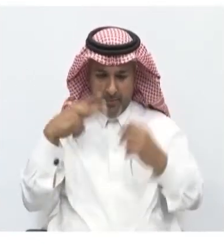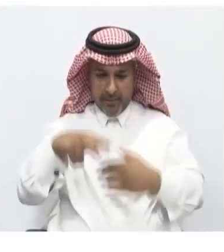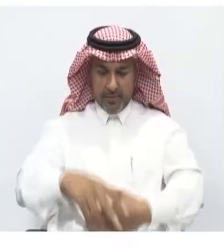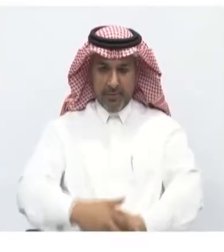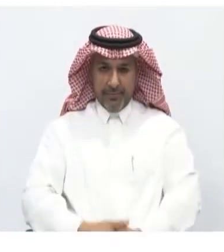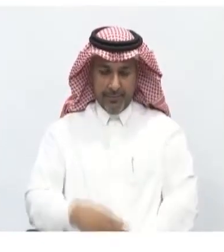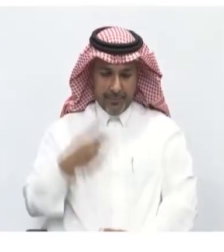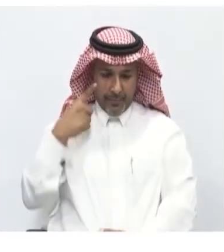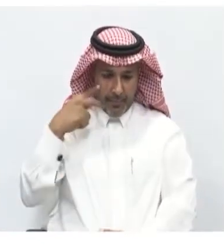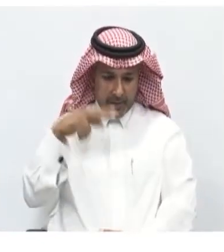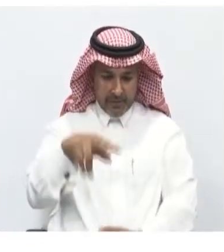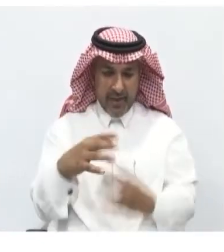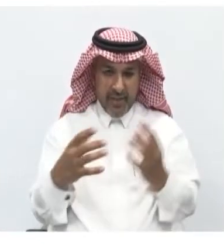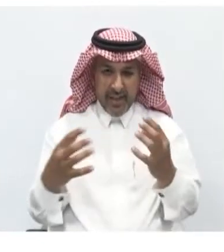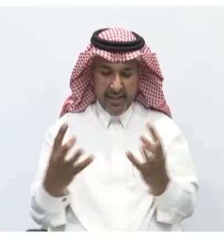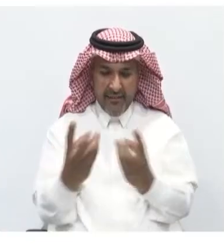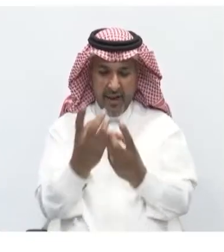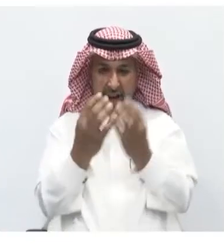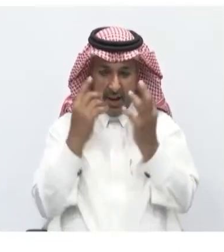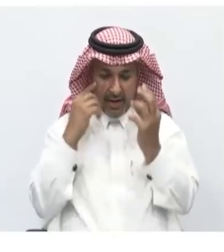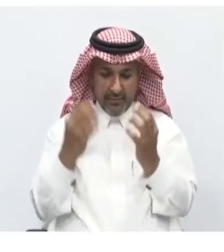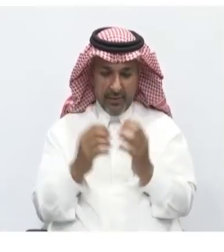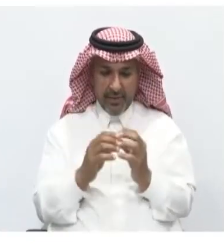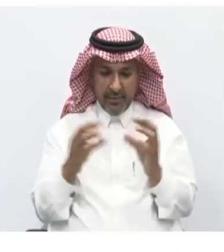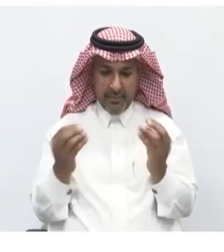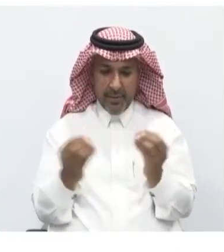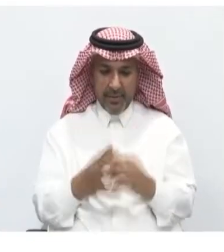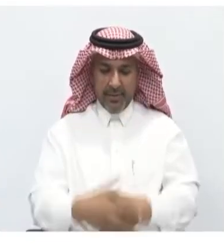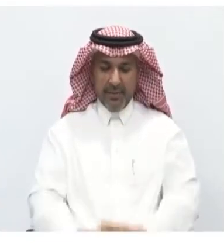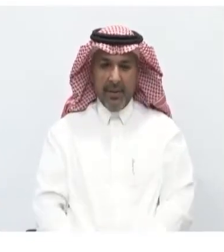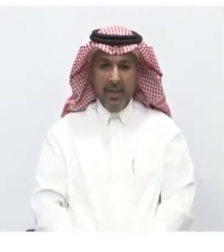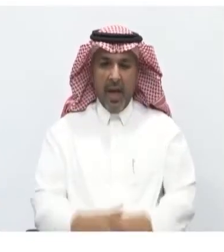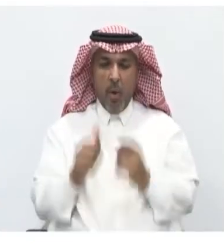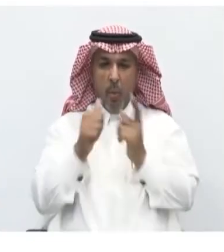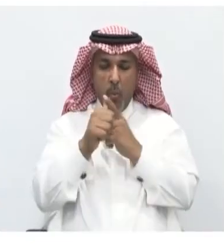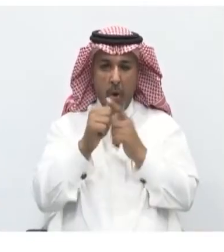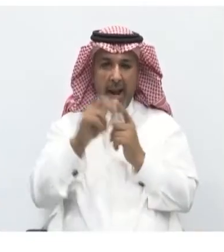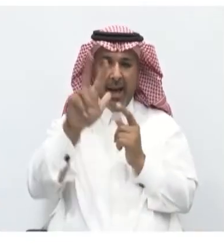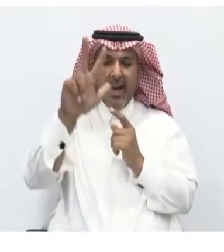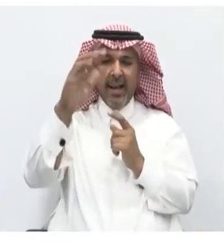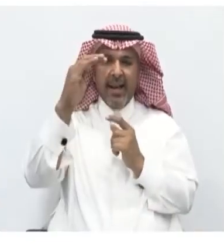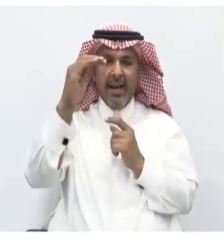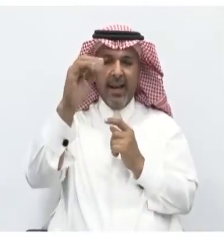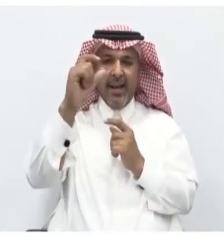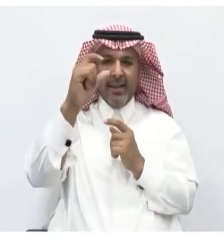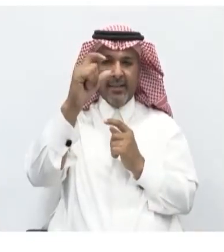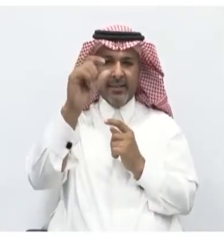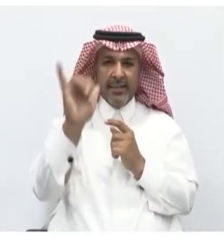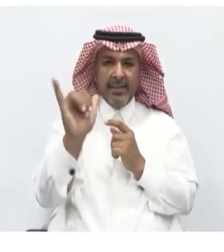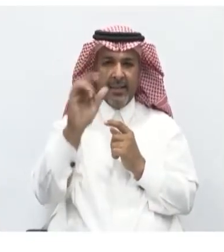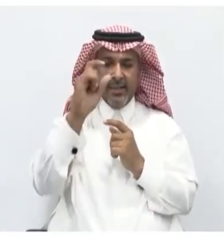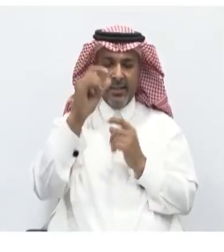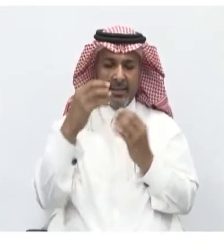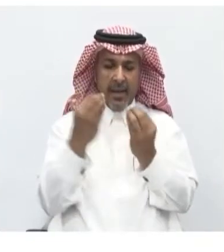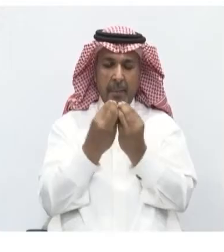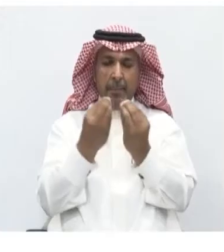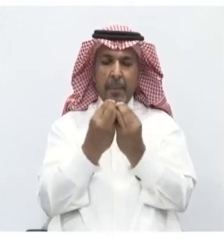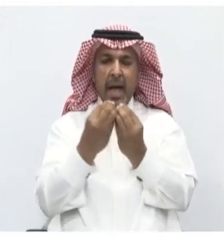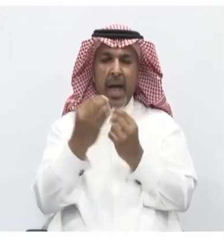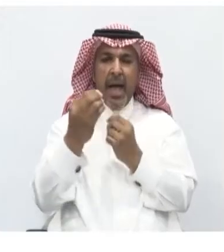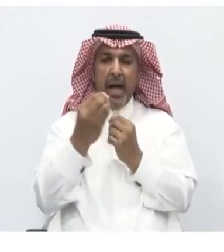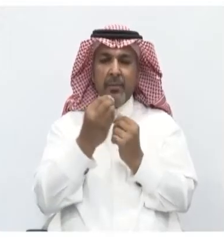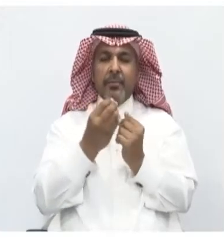لاحظ معي هذا التفاعل هو تفاعل بين مسحوق الحديد مع الاكسجين اوتو